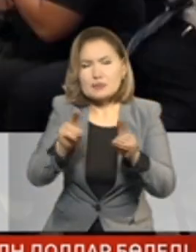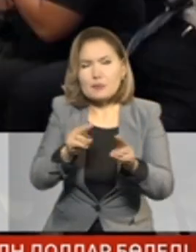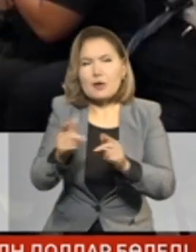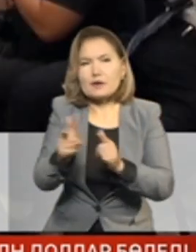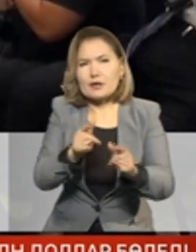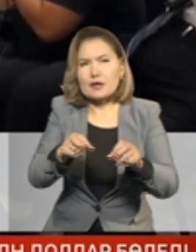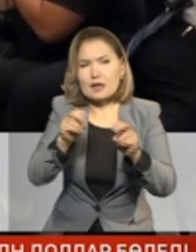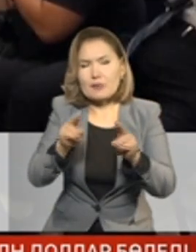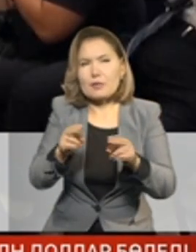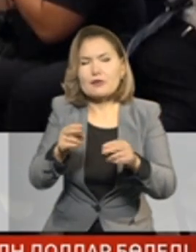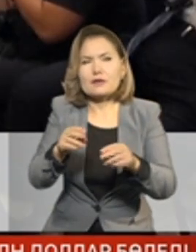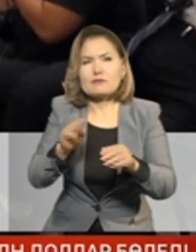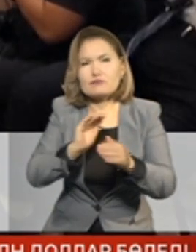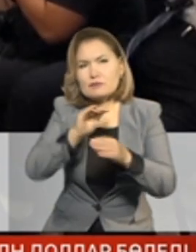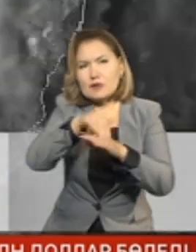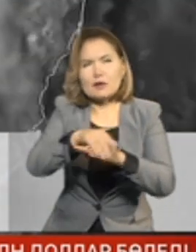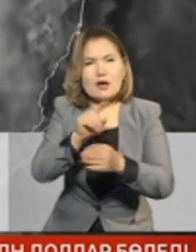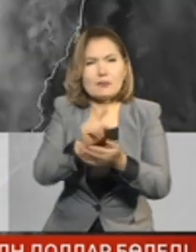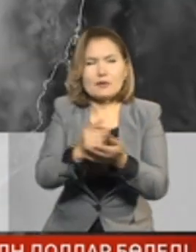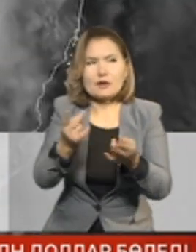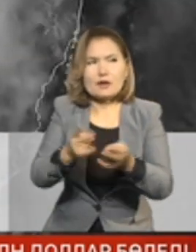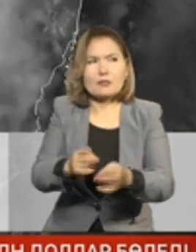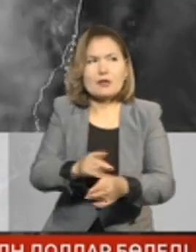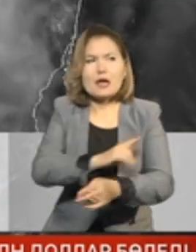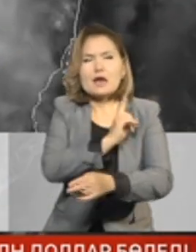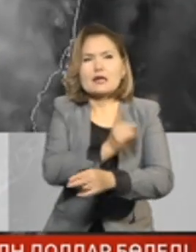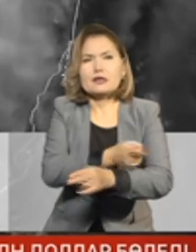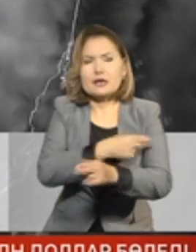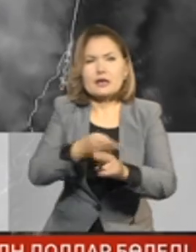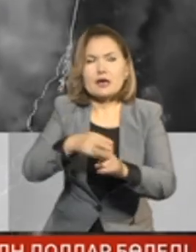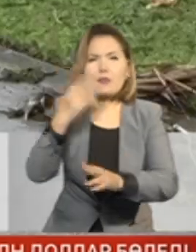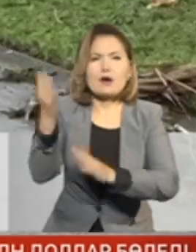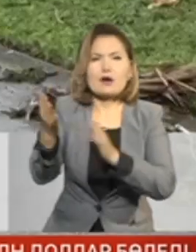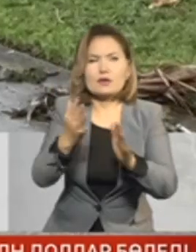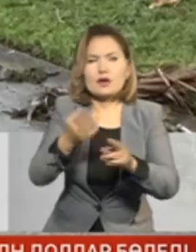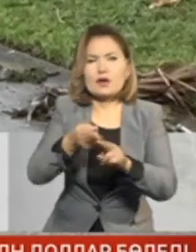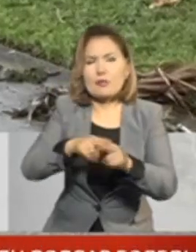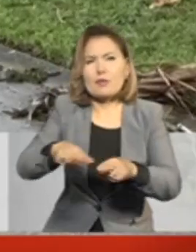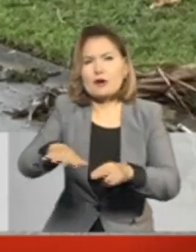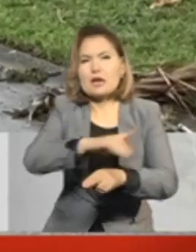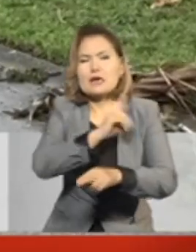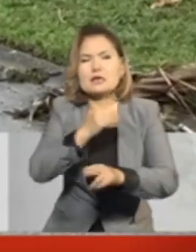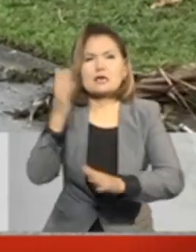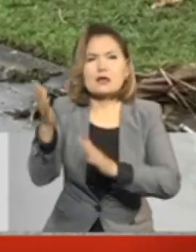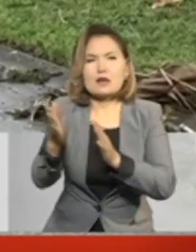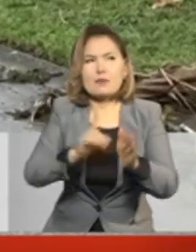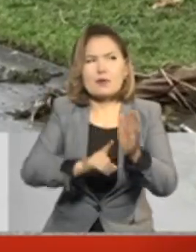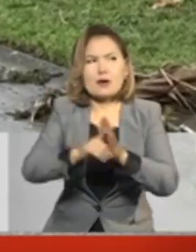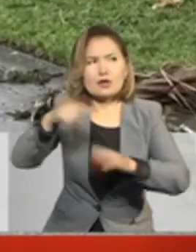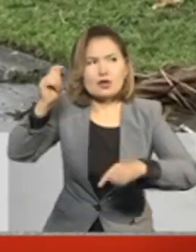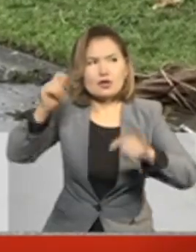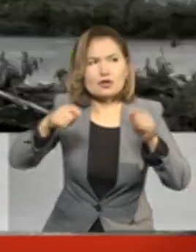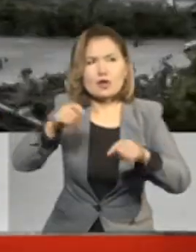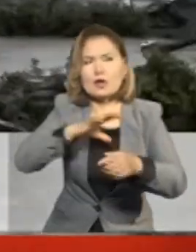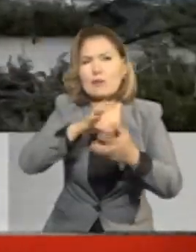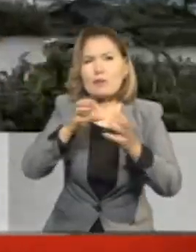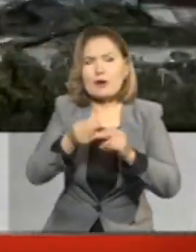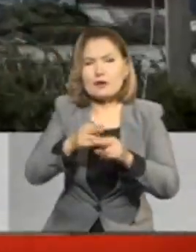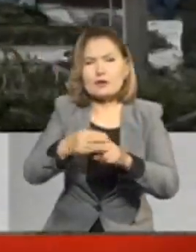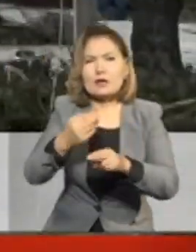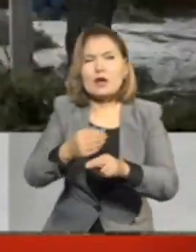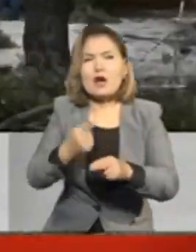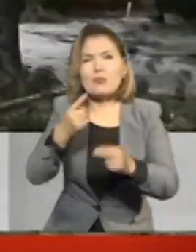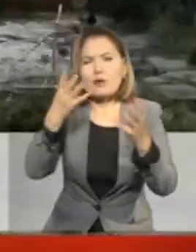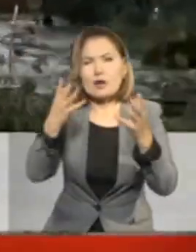дайындалған қауіпсіз жерлерді паналаңыздар. Дауылдың негізгі толқыны жетпей тұрбақ, өңірде қатты жел тұрып, нөсер жаңбыр жауып жатыр. Тіпті